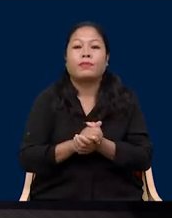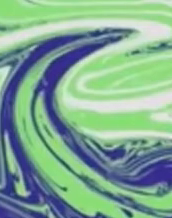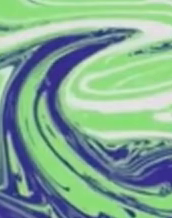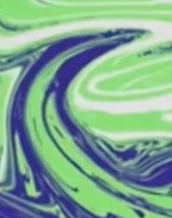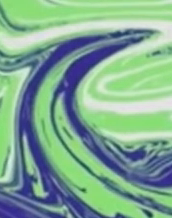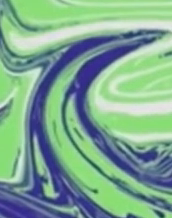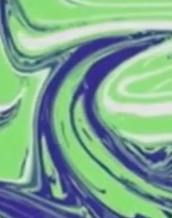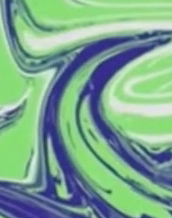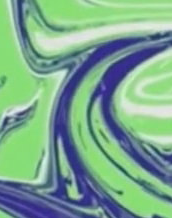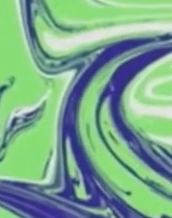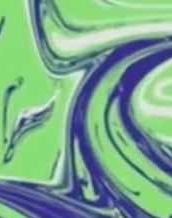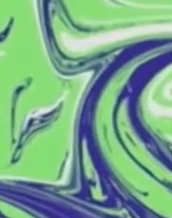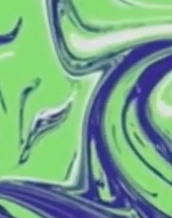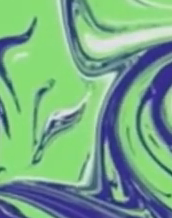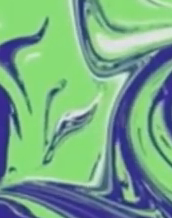छ।